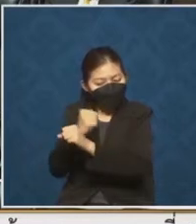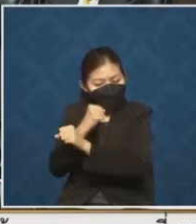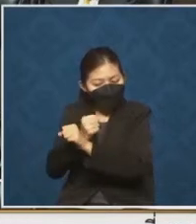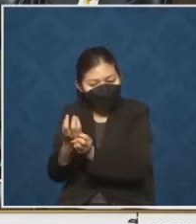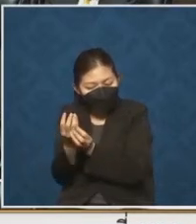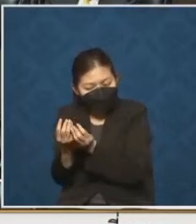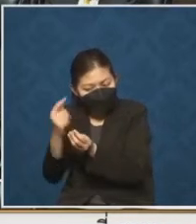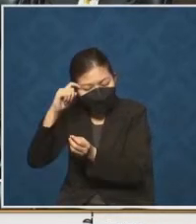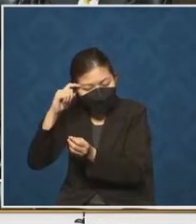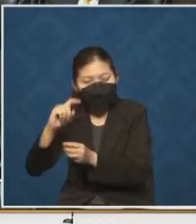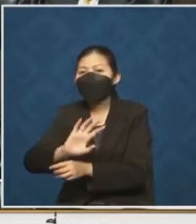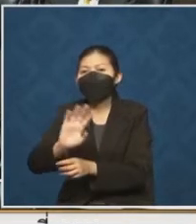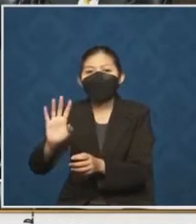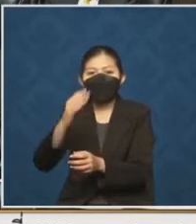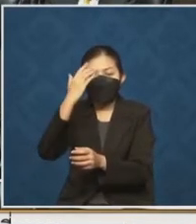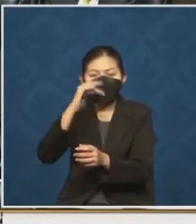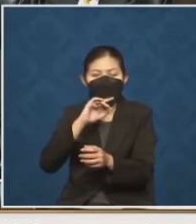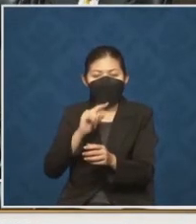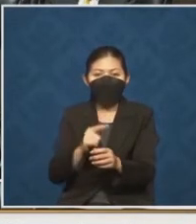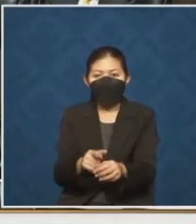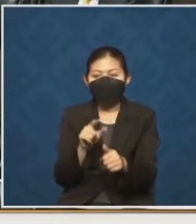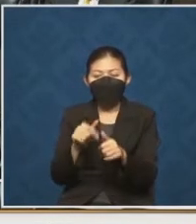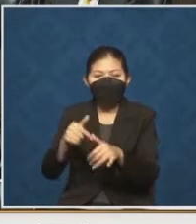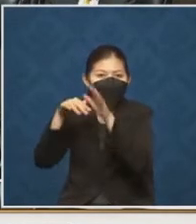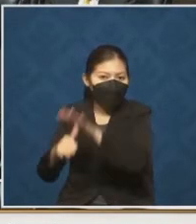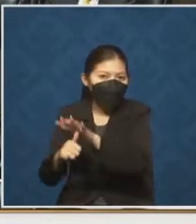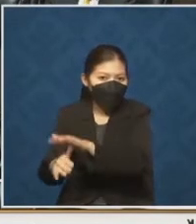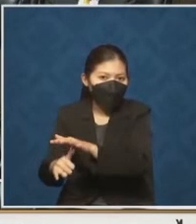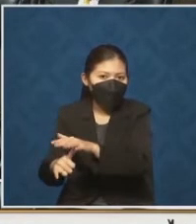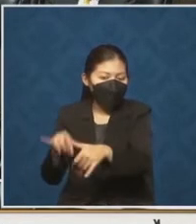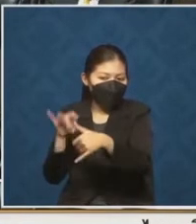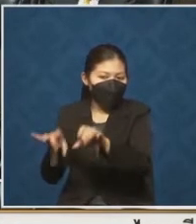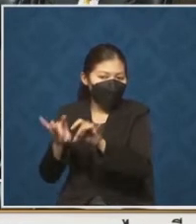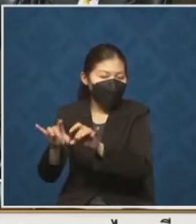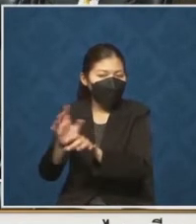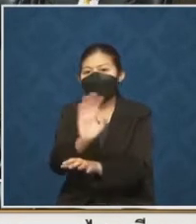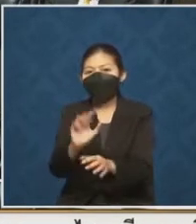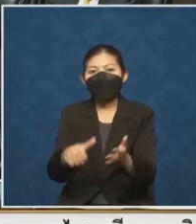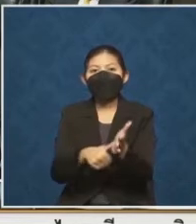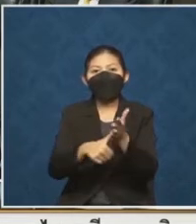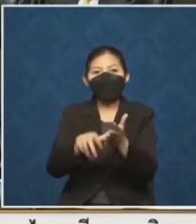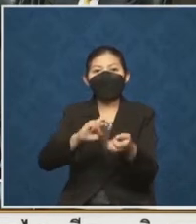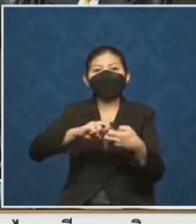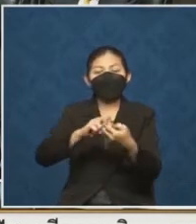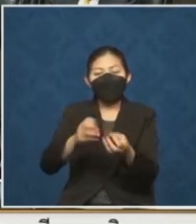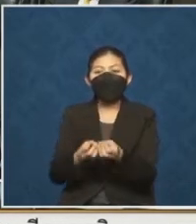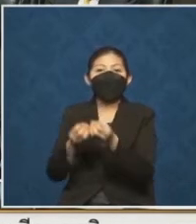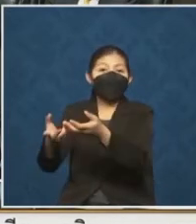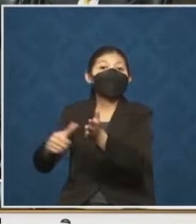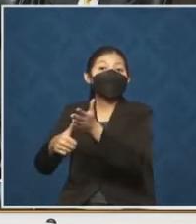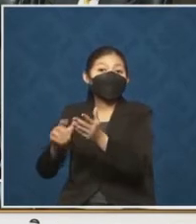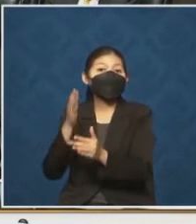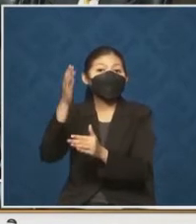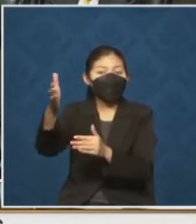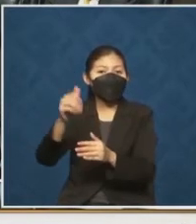ที่เป็นปัญหาที่ทำให้เห็นปัญหาเนี่ยท่านก็นำไปแก้ไขได้ในเวลาที่เหมาะสมไม่ต้องเก่งข้อสอบ